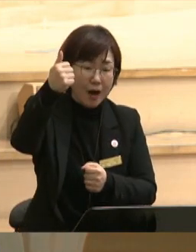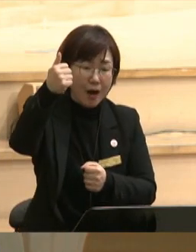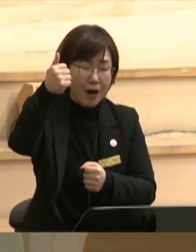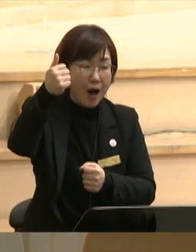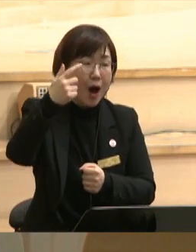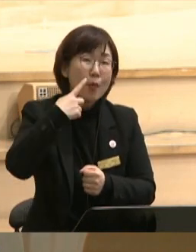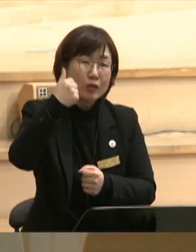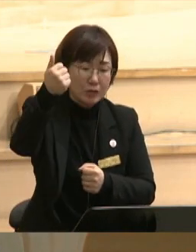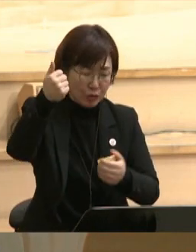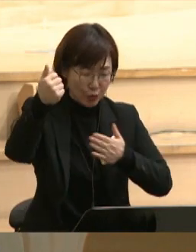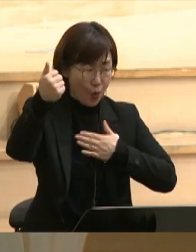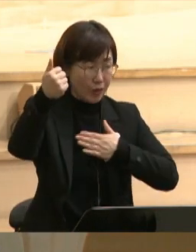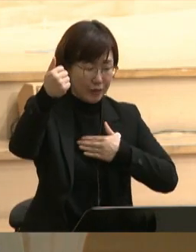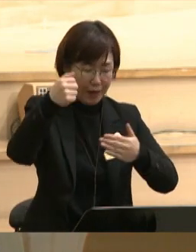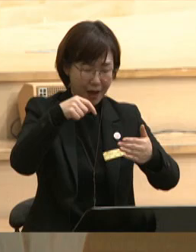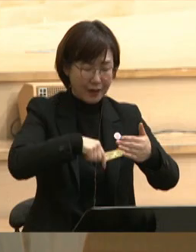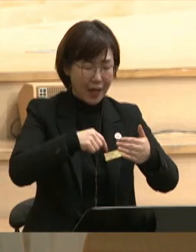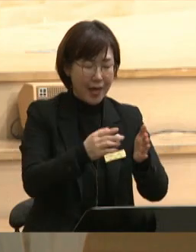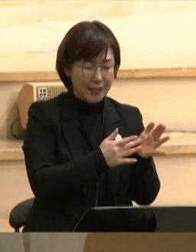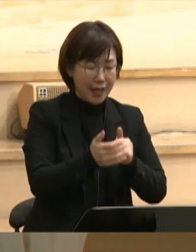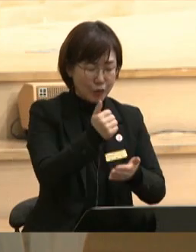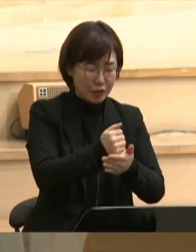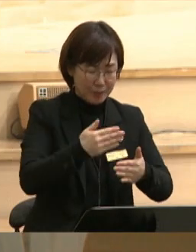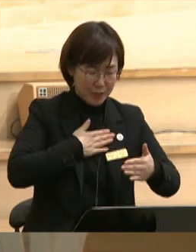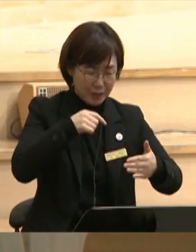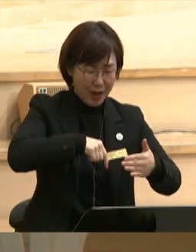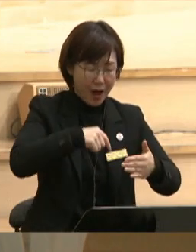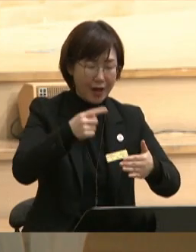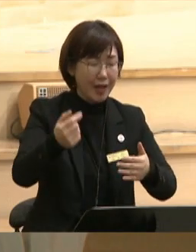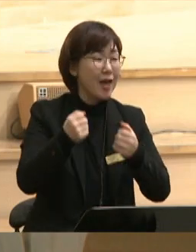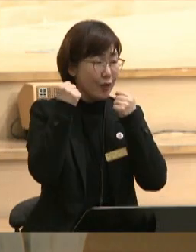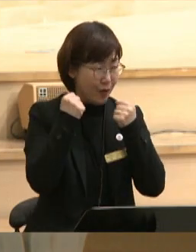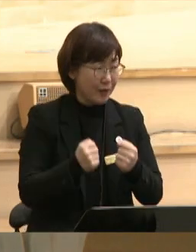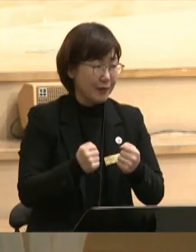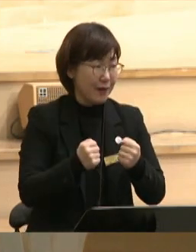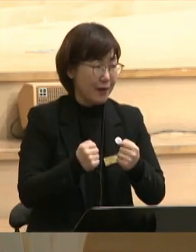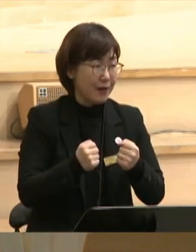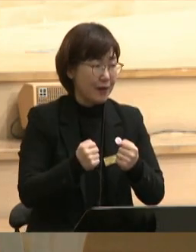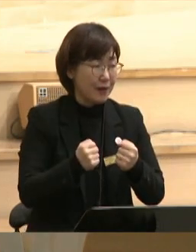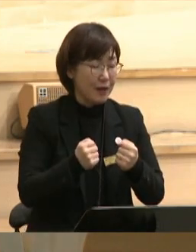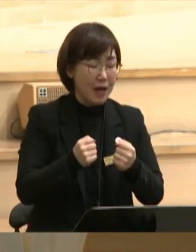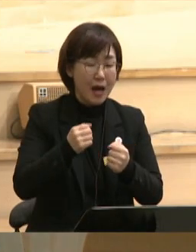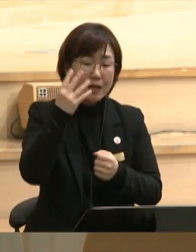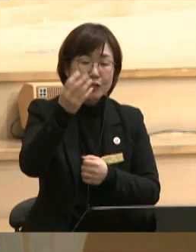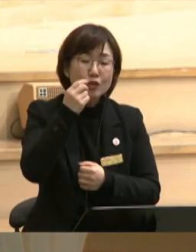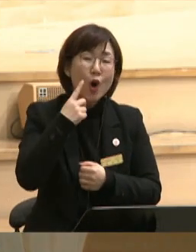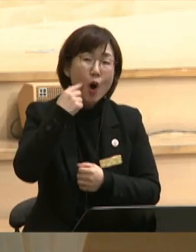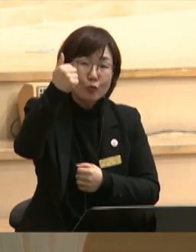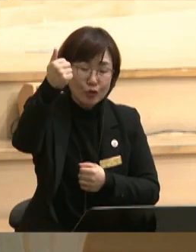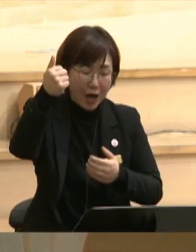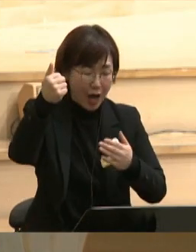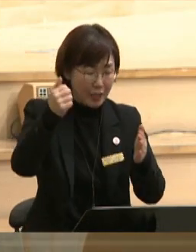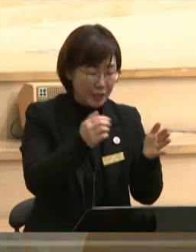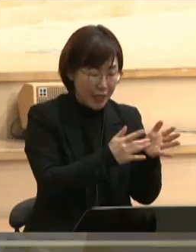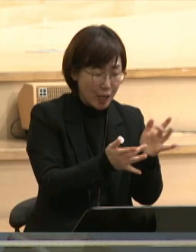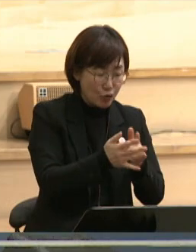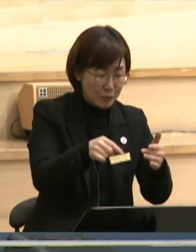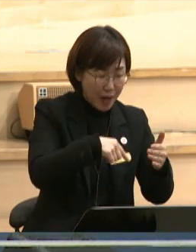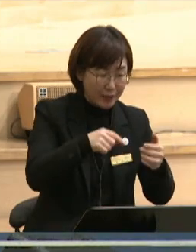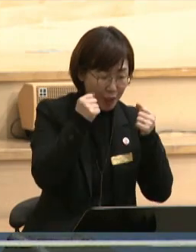거한다는 겁니까 내 안에 예수님 안에 거한다는 것입니다 이해되시나요 성부 하나님이 예수님 안에 거하시고